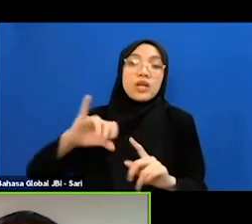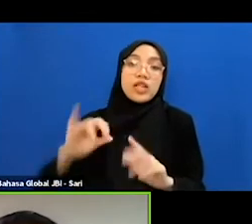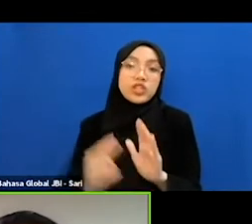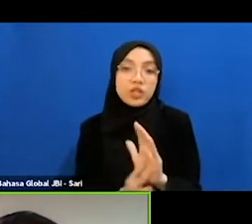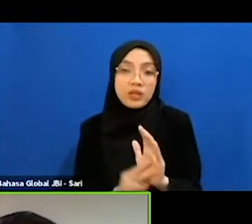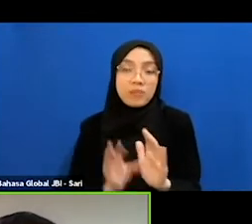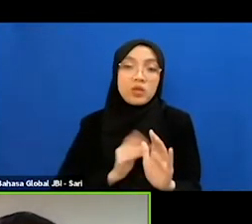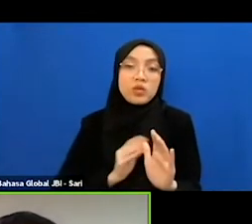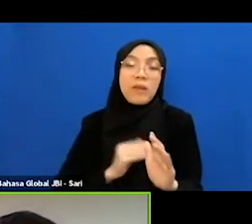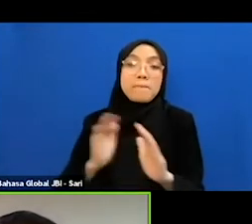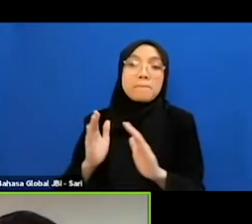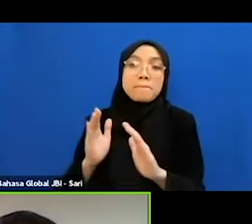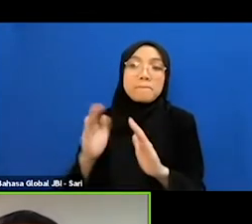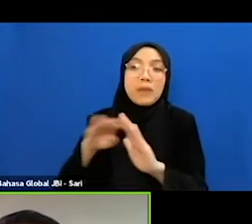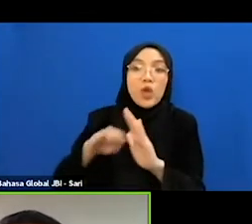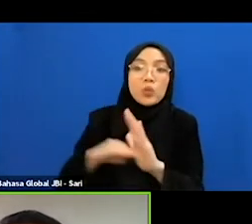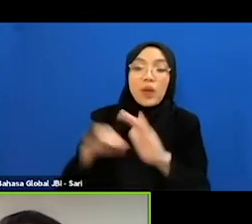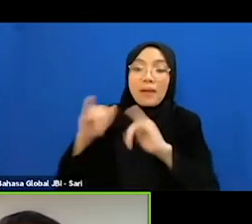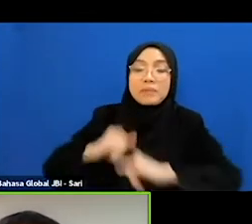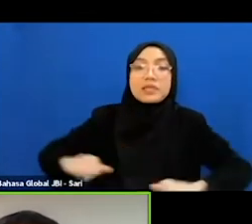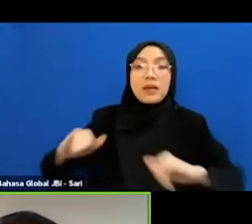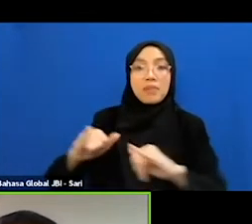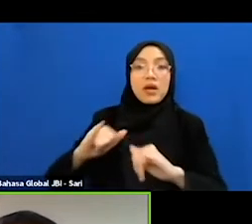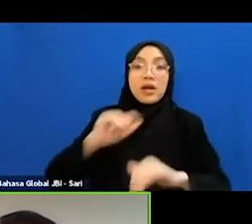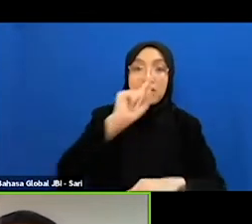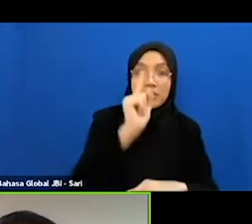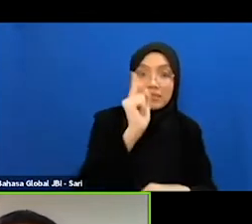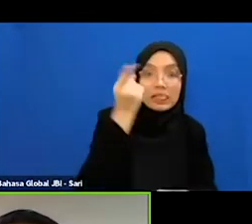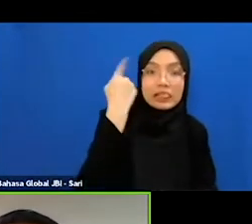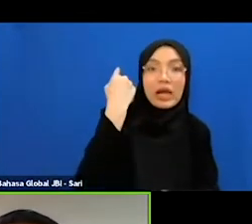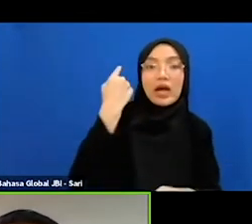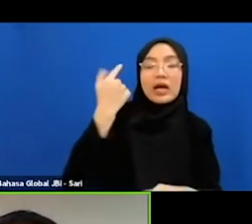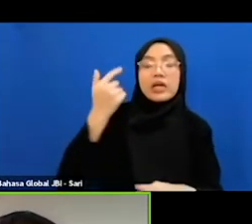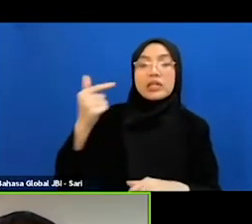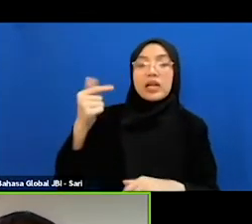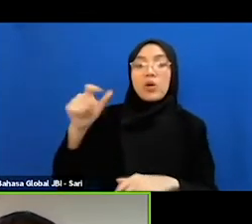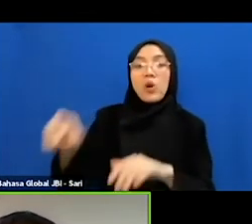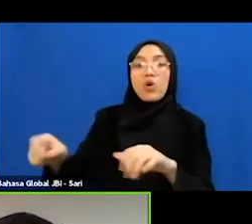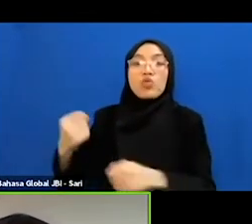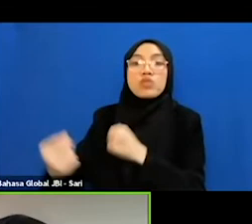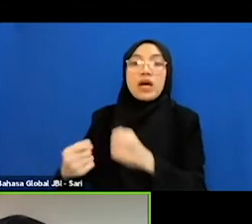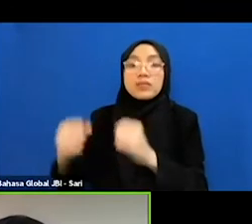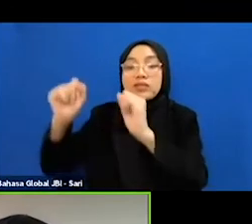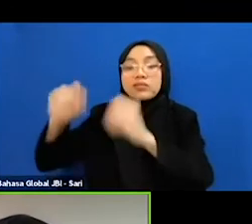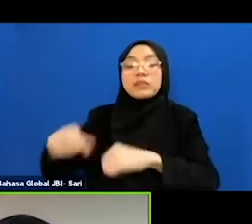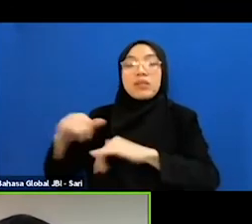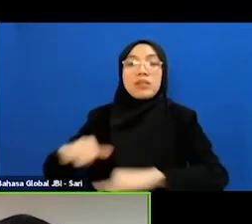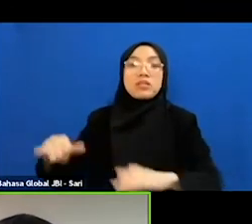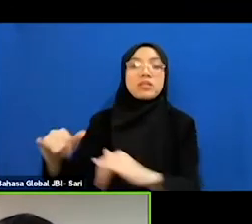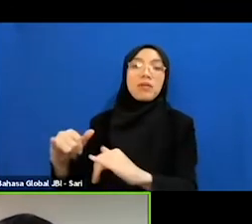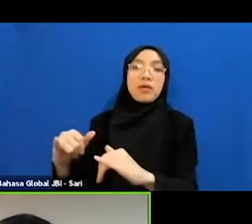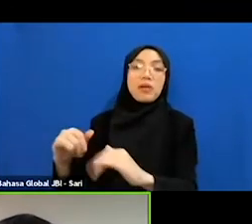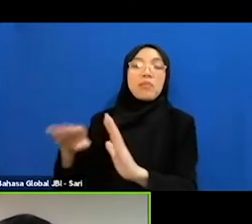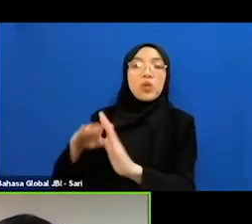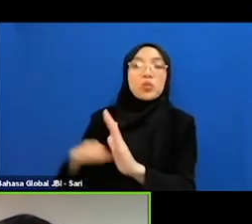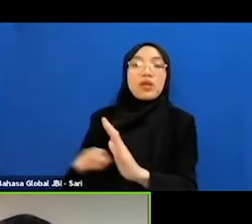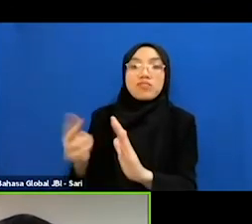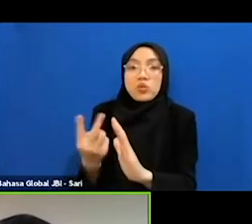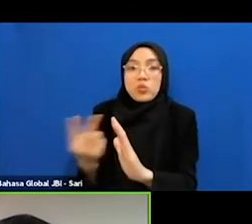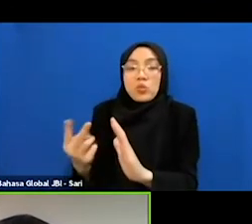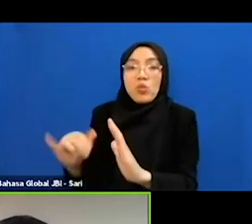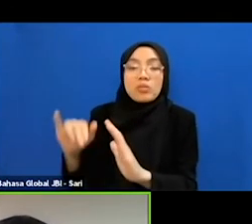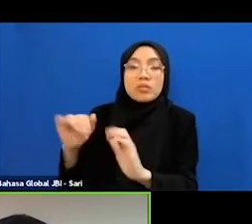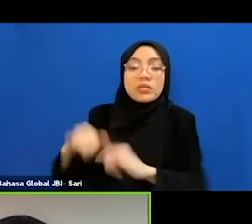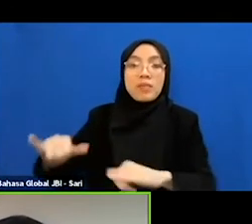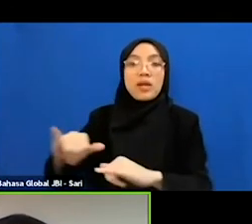pengaturan bersama antara pemerintah dengan pelaku usaha lain harus digalakkan ya